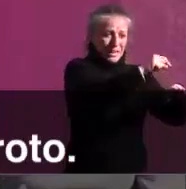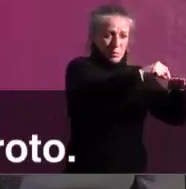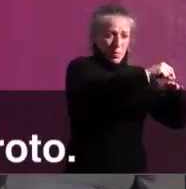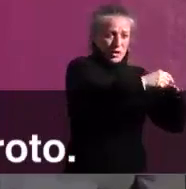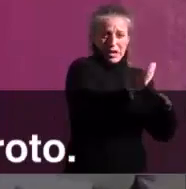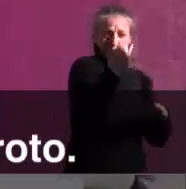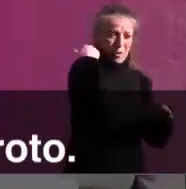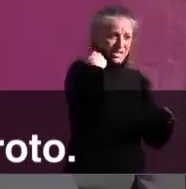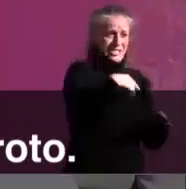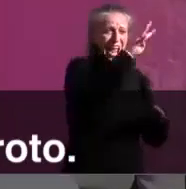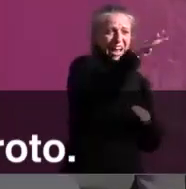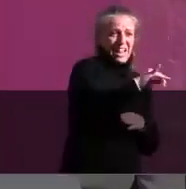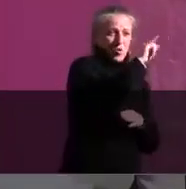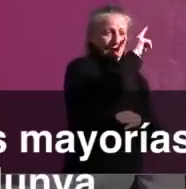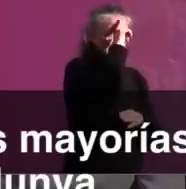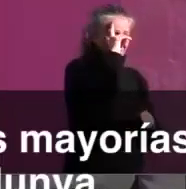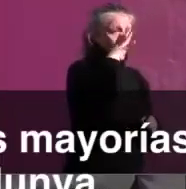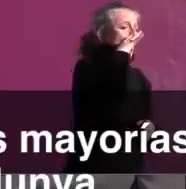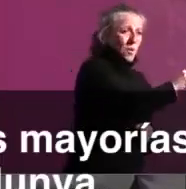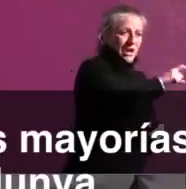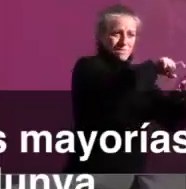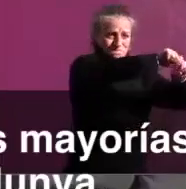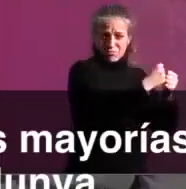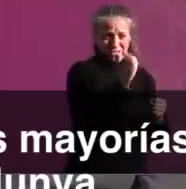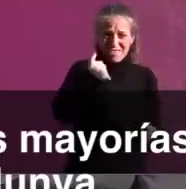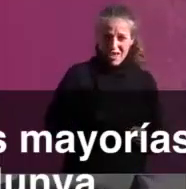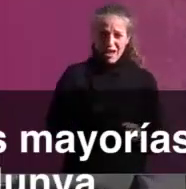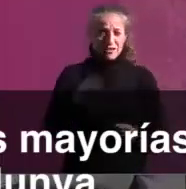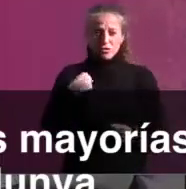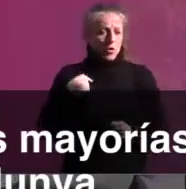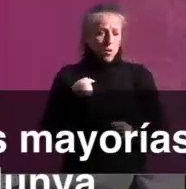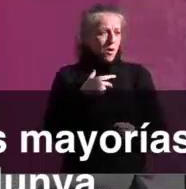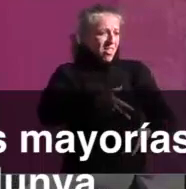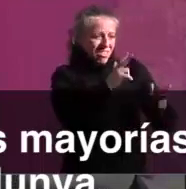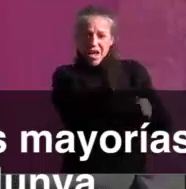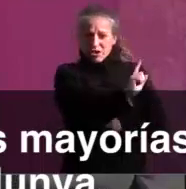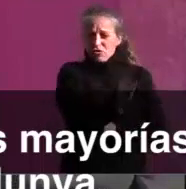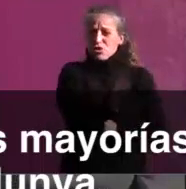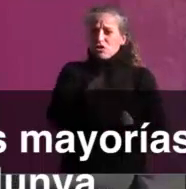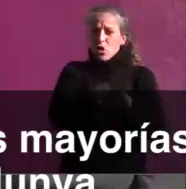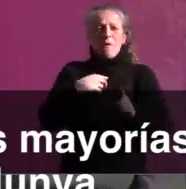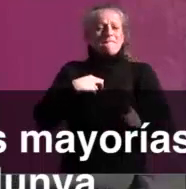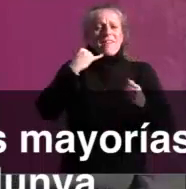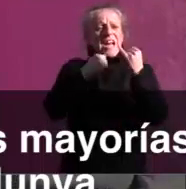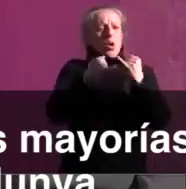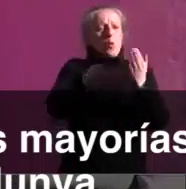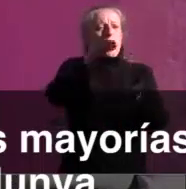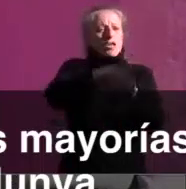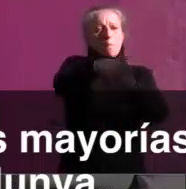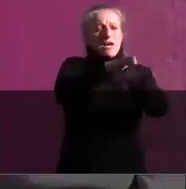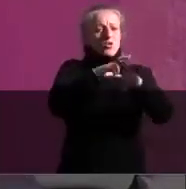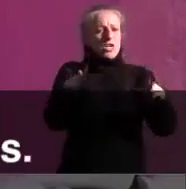els que han governat a Madrid han trencat. No els hi permetrem. Volem recuperar les majories socials que representen el poble